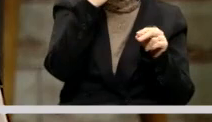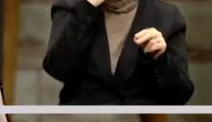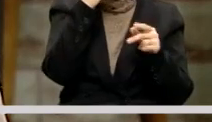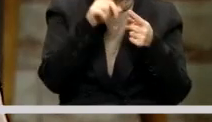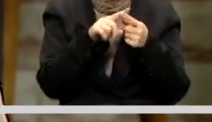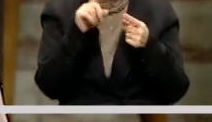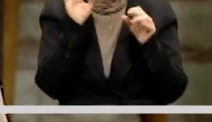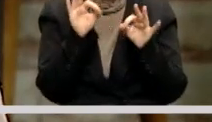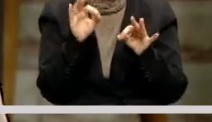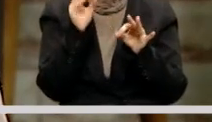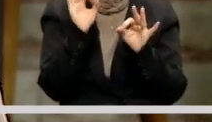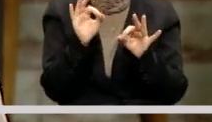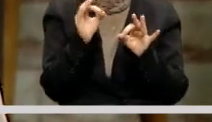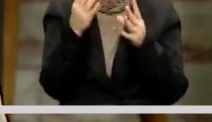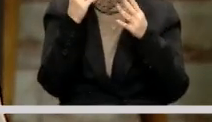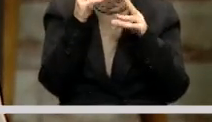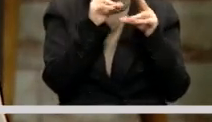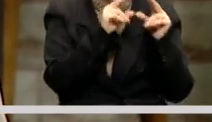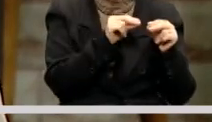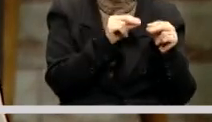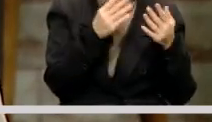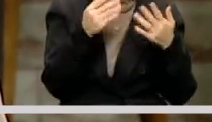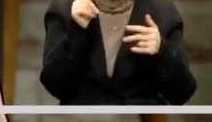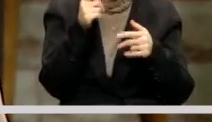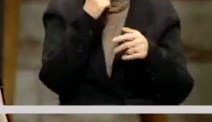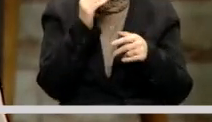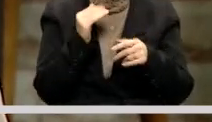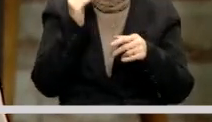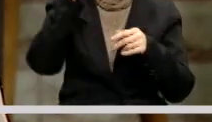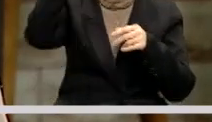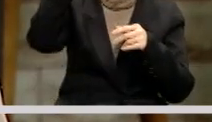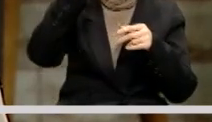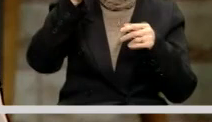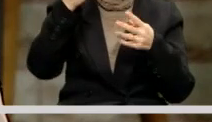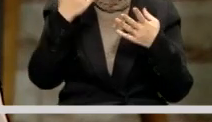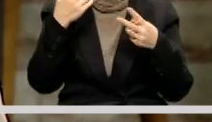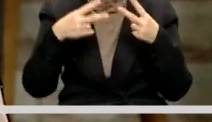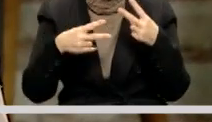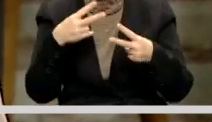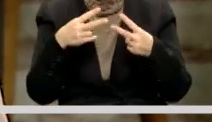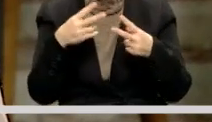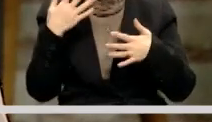durumun erişkinlikteki hali diyebiliriz yaşadığımız şey. Bazıları televizyon izleyerek uyumaya alışmıştır ve